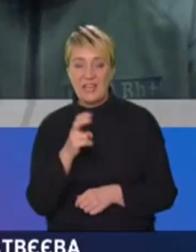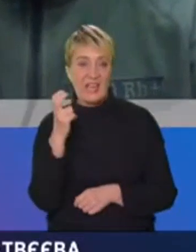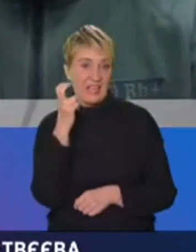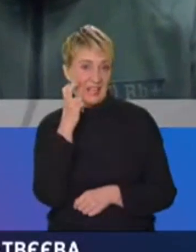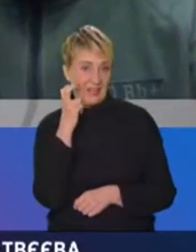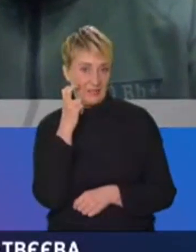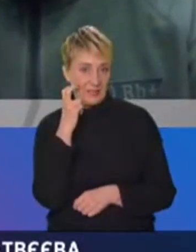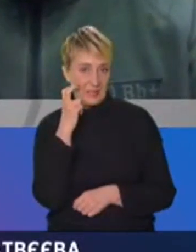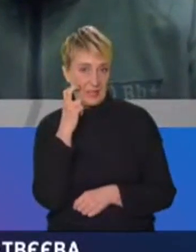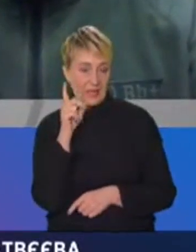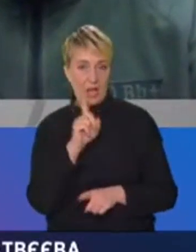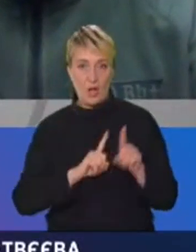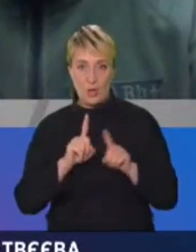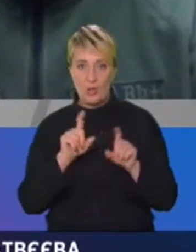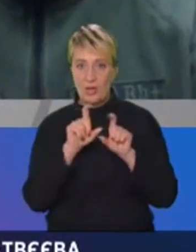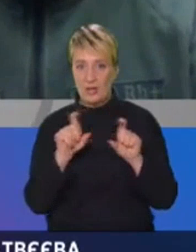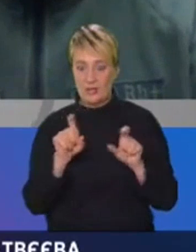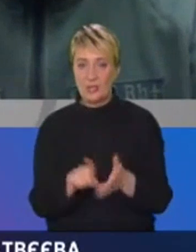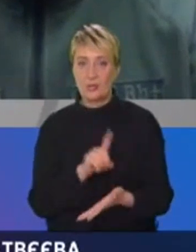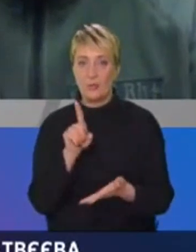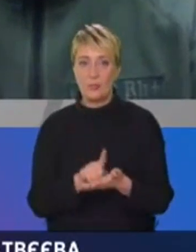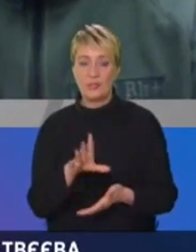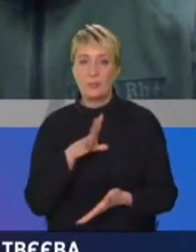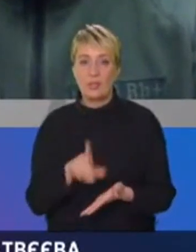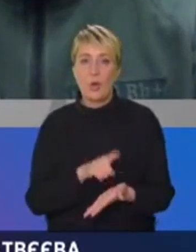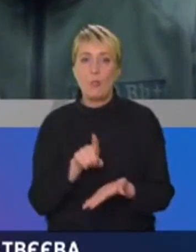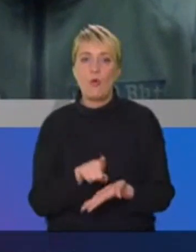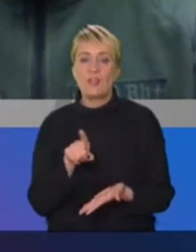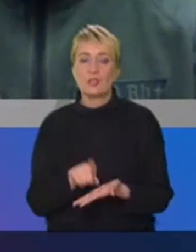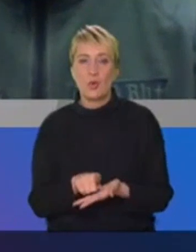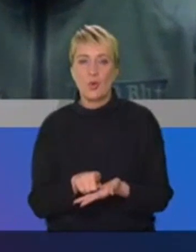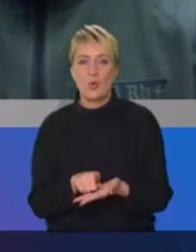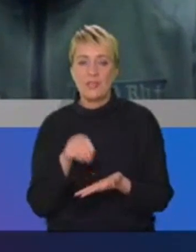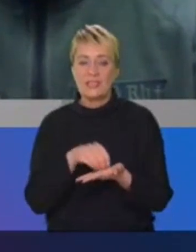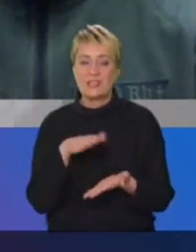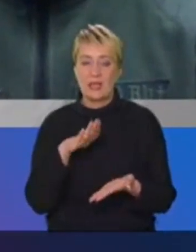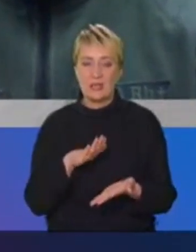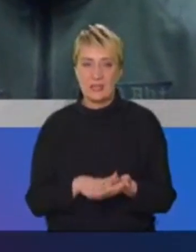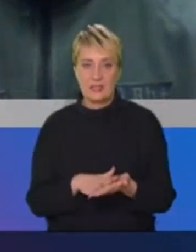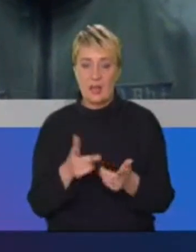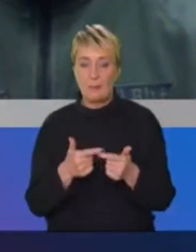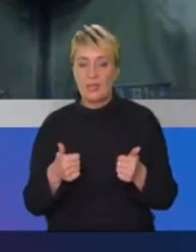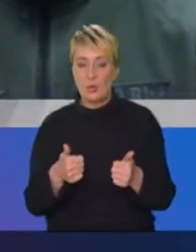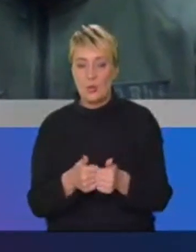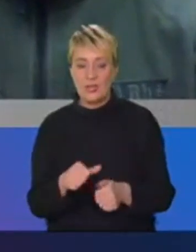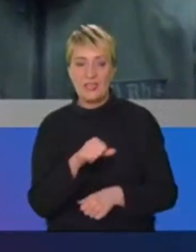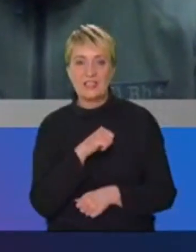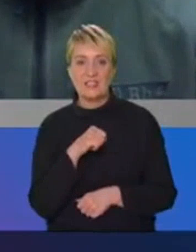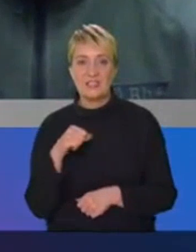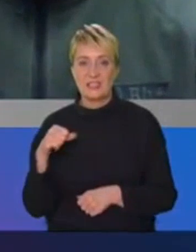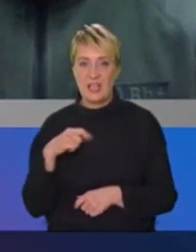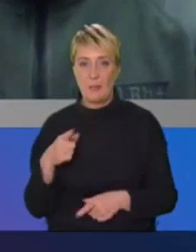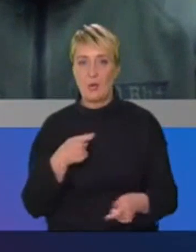чи інших органах місцевого самоврядування. Вони повинні бути обов'язково, скажімо, зареєстровані при органах місцевого самоврядування.